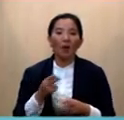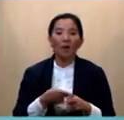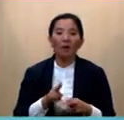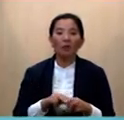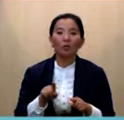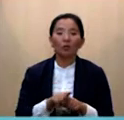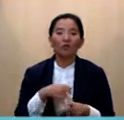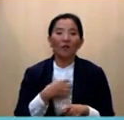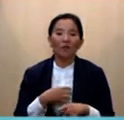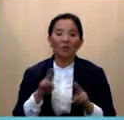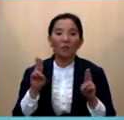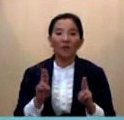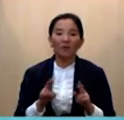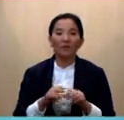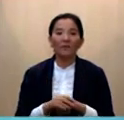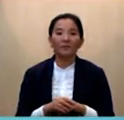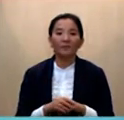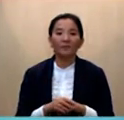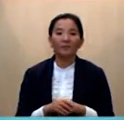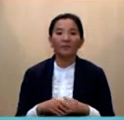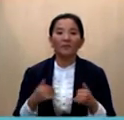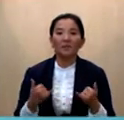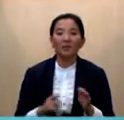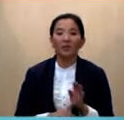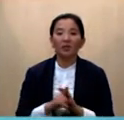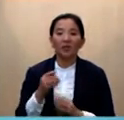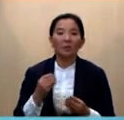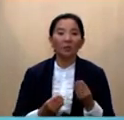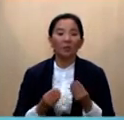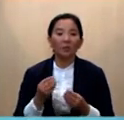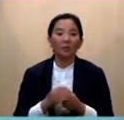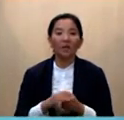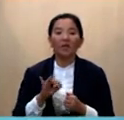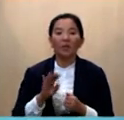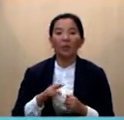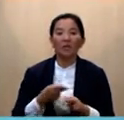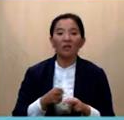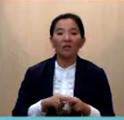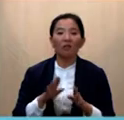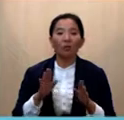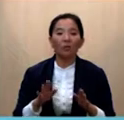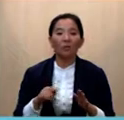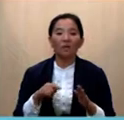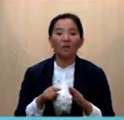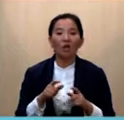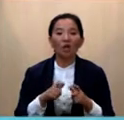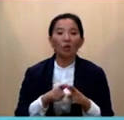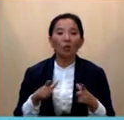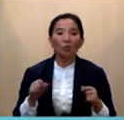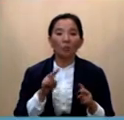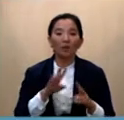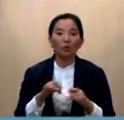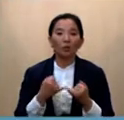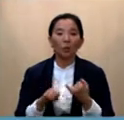важное правило ну теперь начинаем игру и после этого будет пенальти желтой карточкой